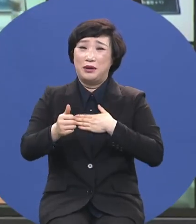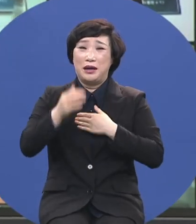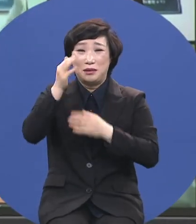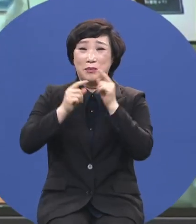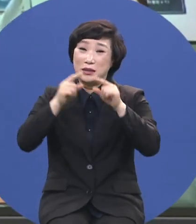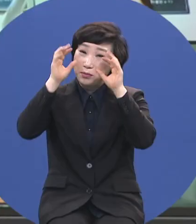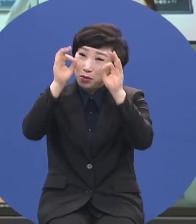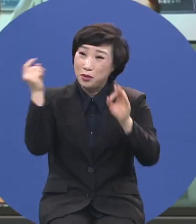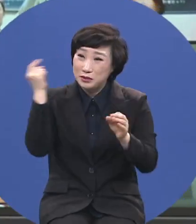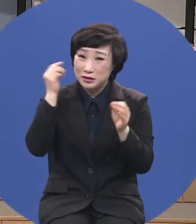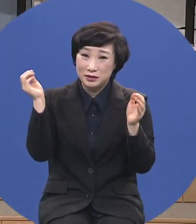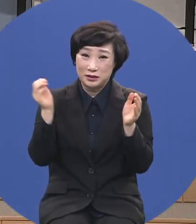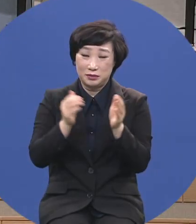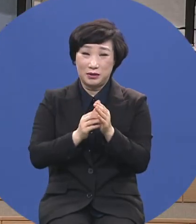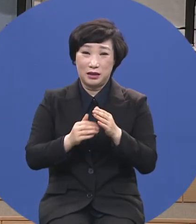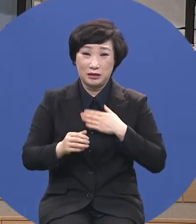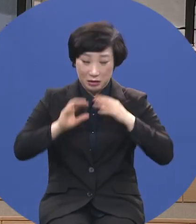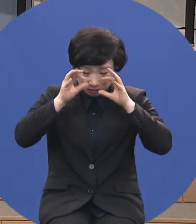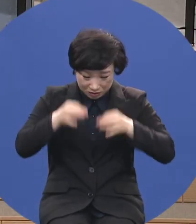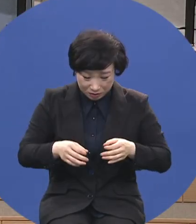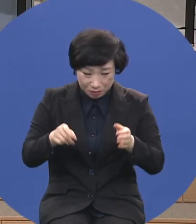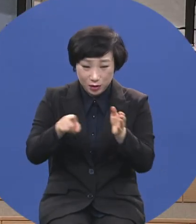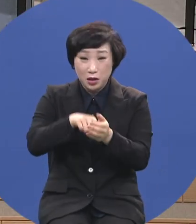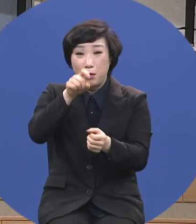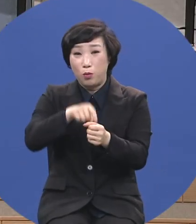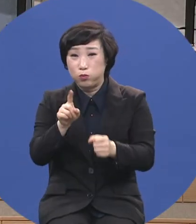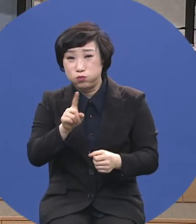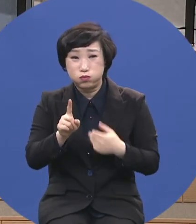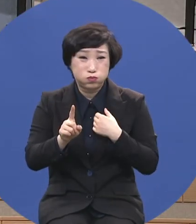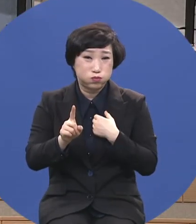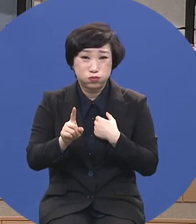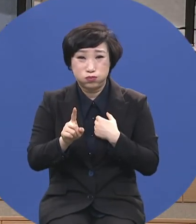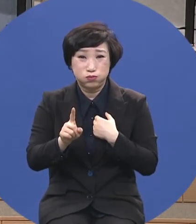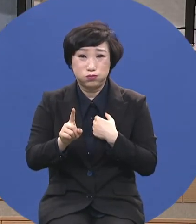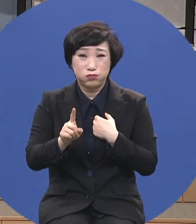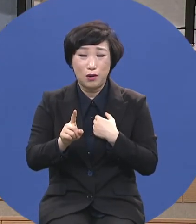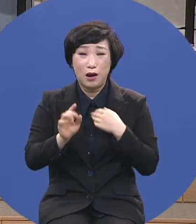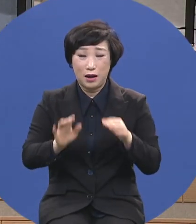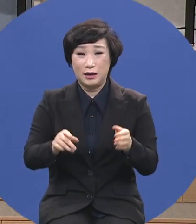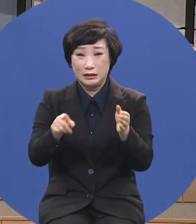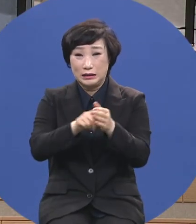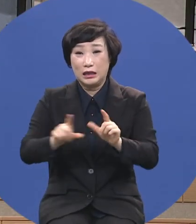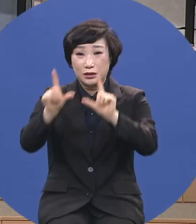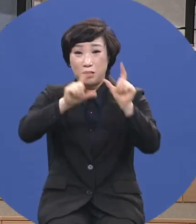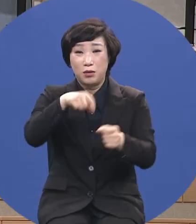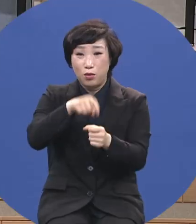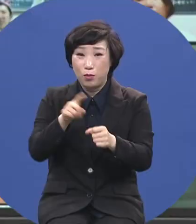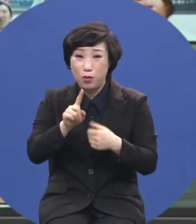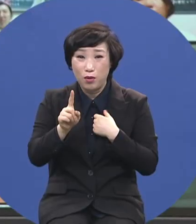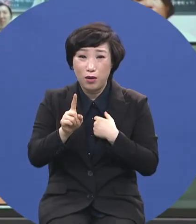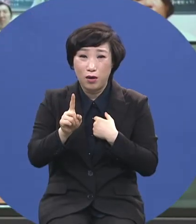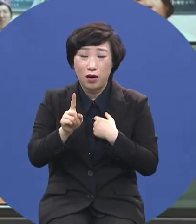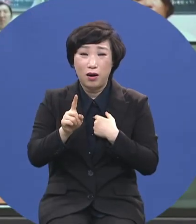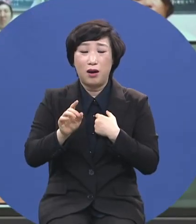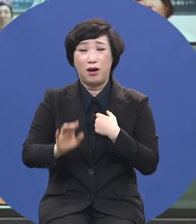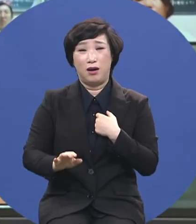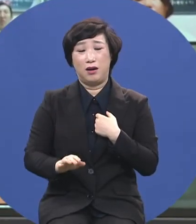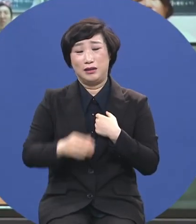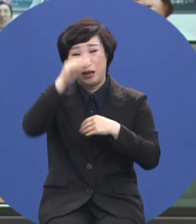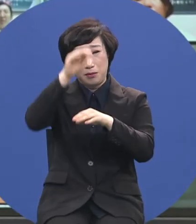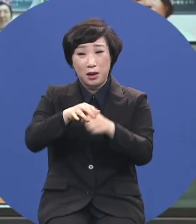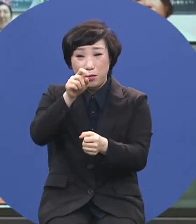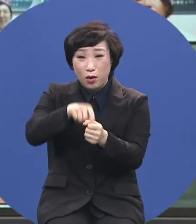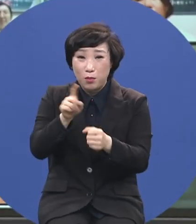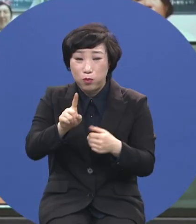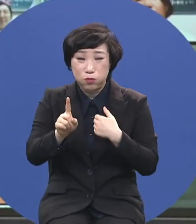들어보니 내가 믿음의 목적이 무엇이었습니까? 신앙의 목적이 무엇이었습니까? 예배의